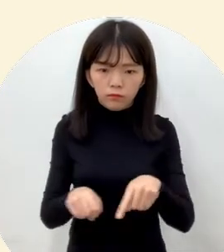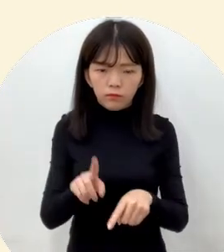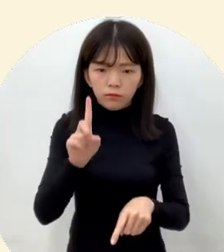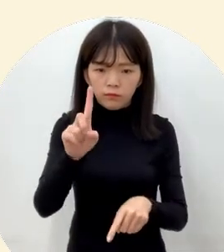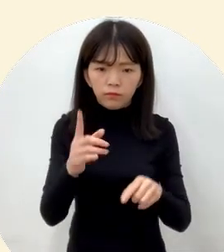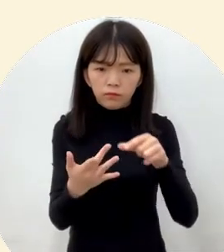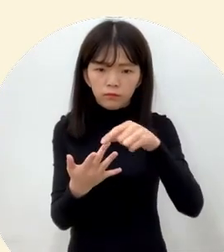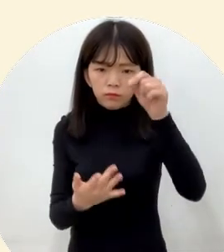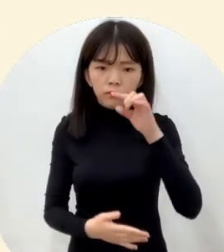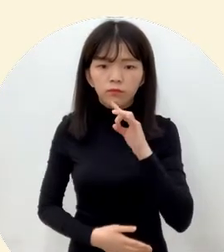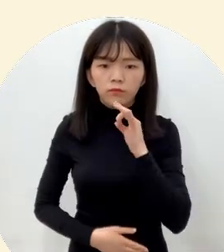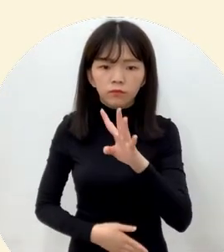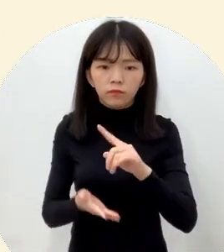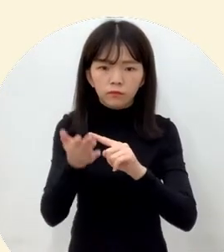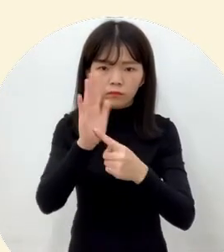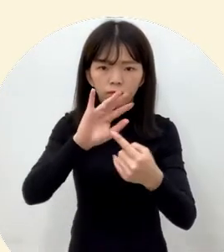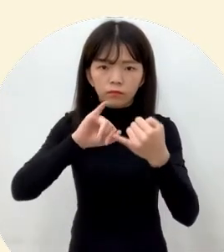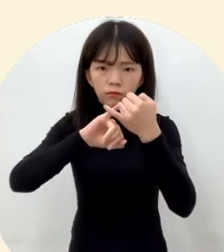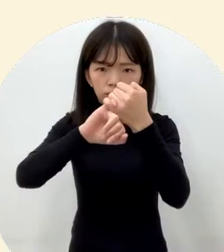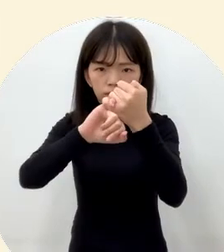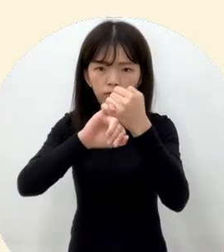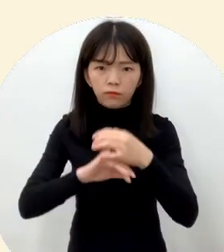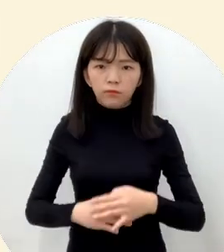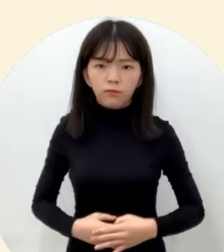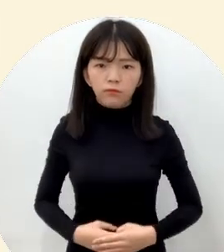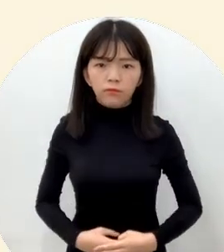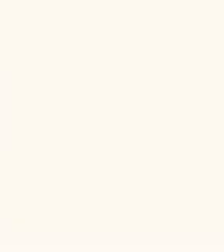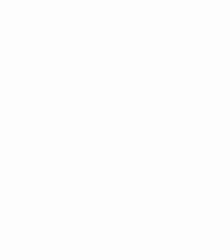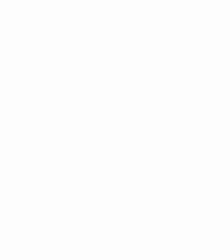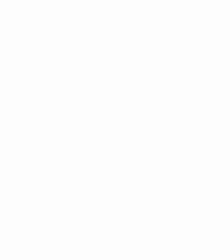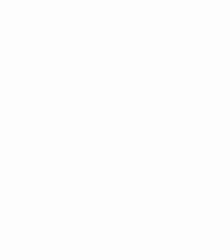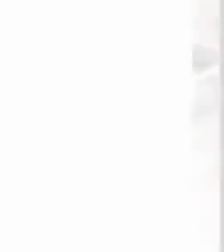답안지에 제1선택 답란에 표기합니다.